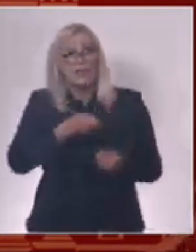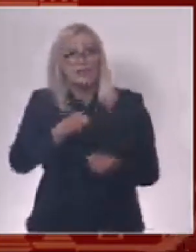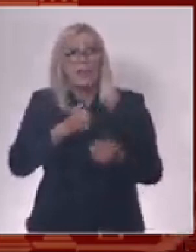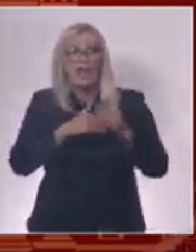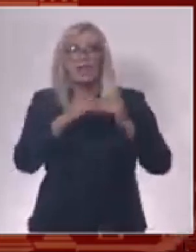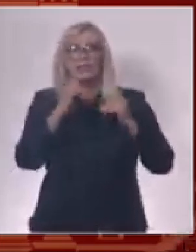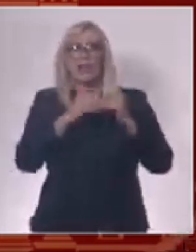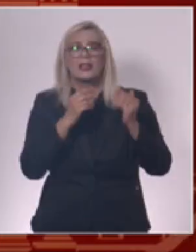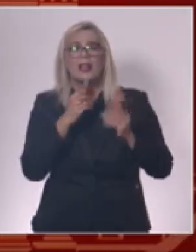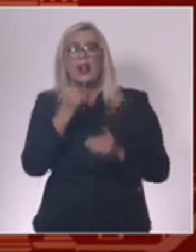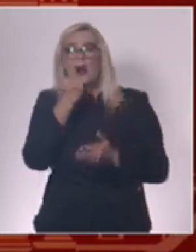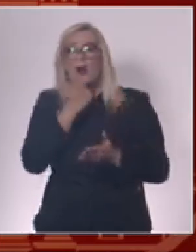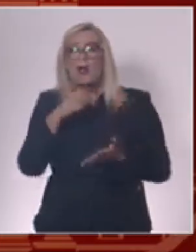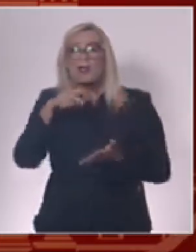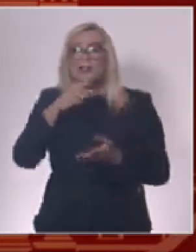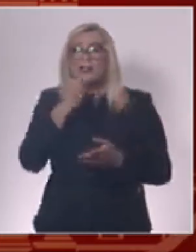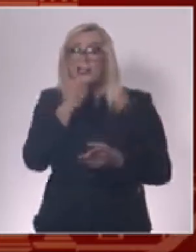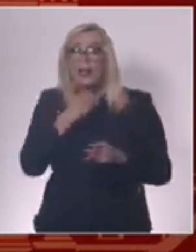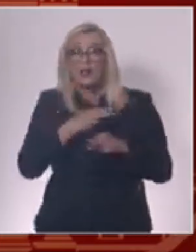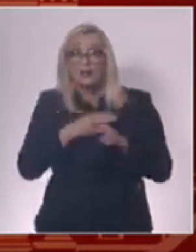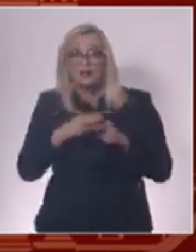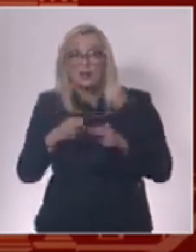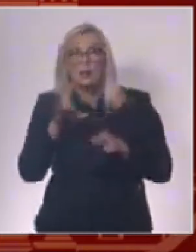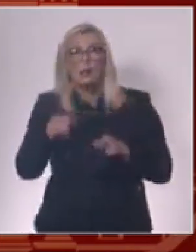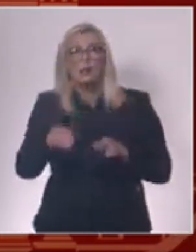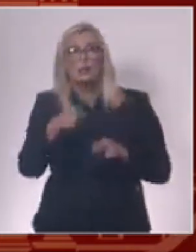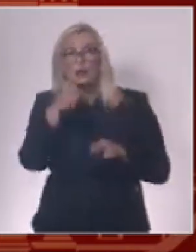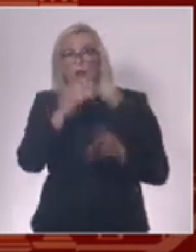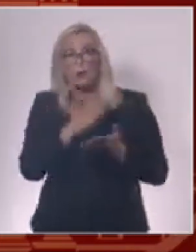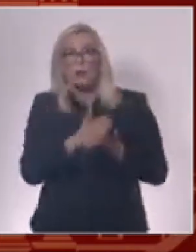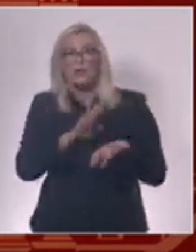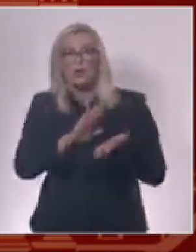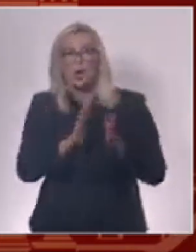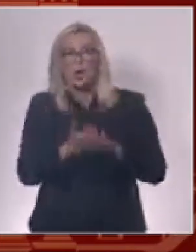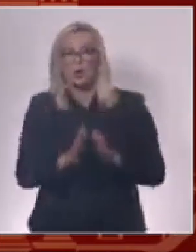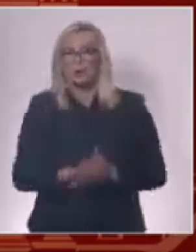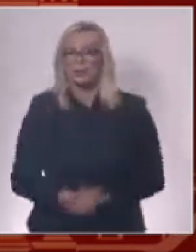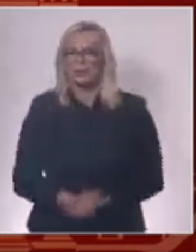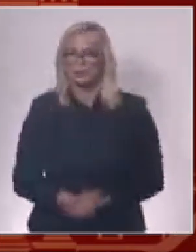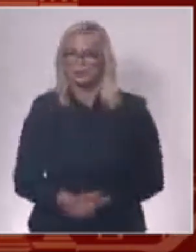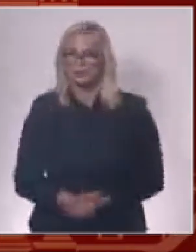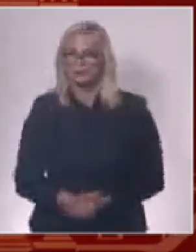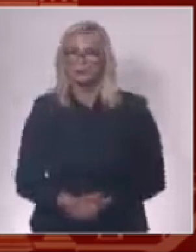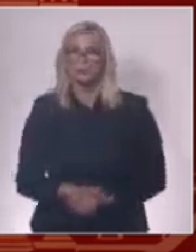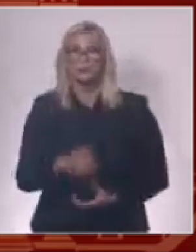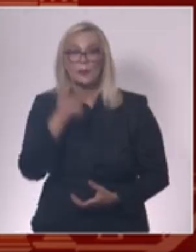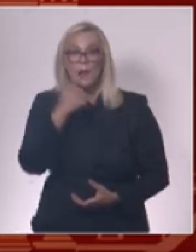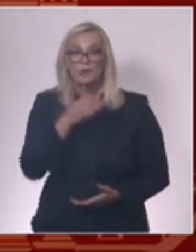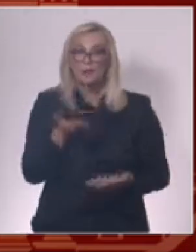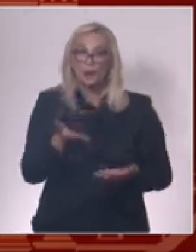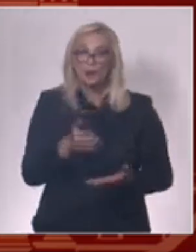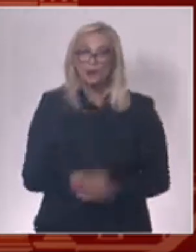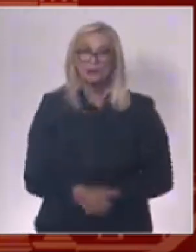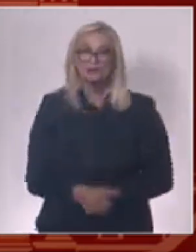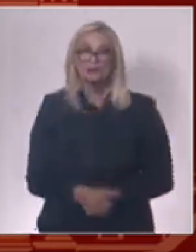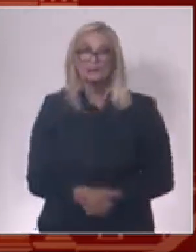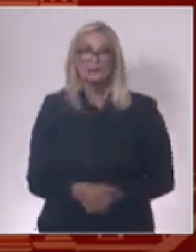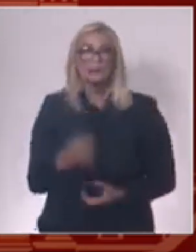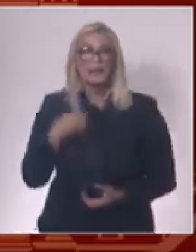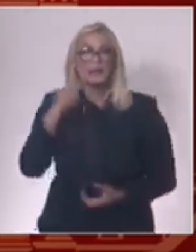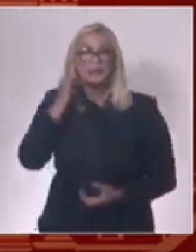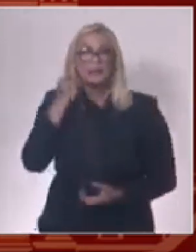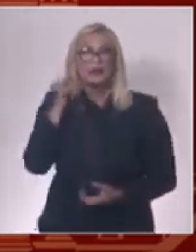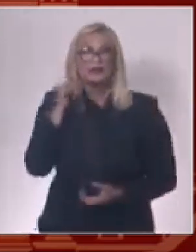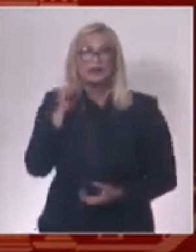го исправиме она кое што беше спротивно. А што е тоа? Ги слушам вчера